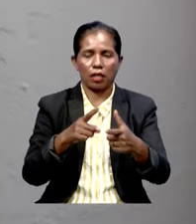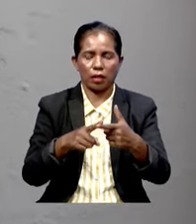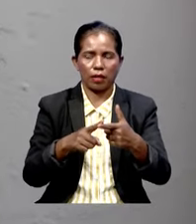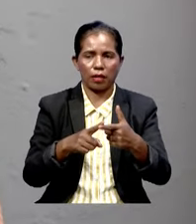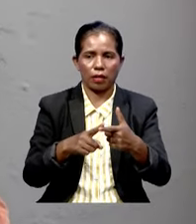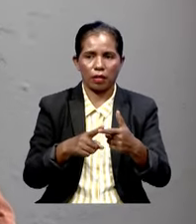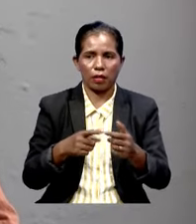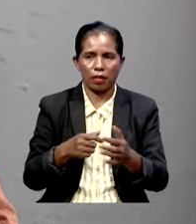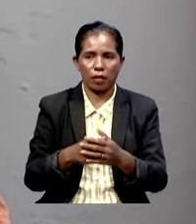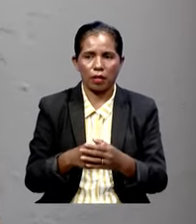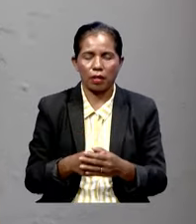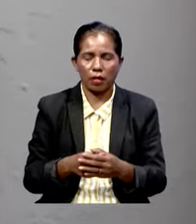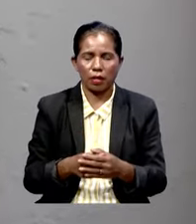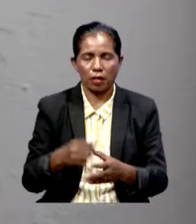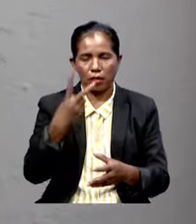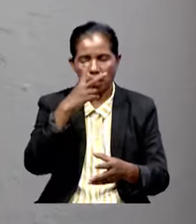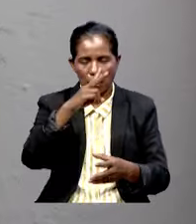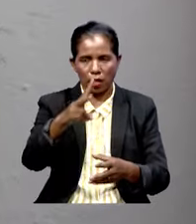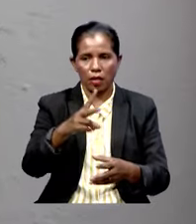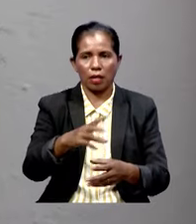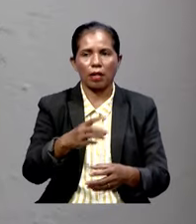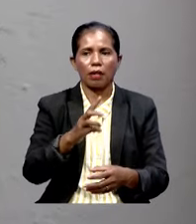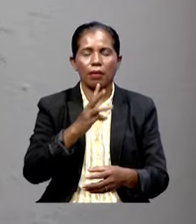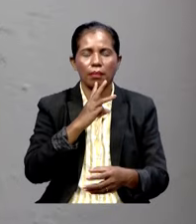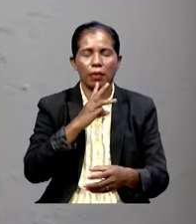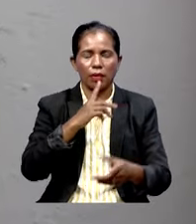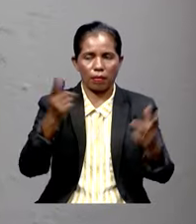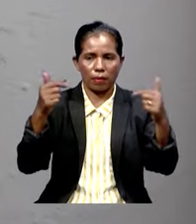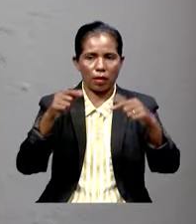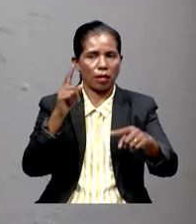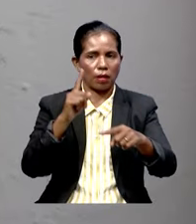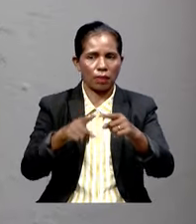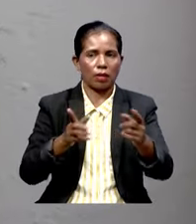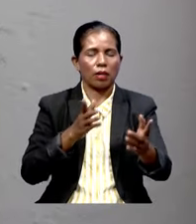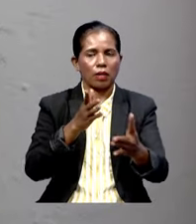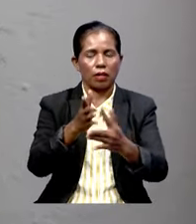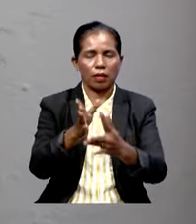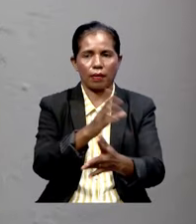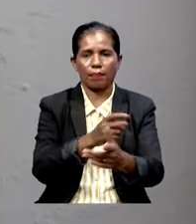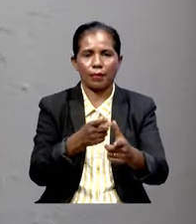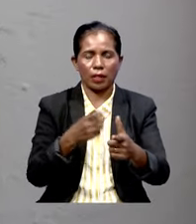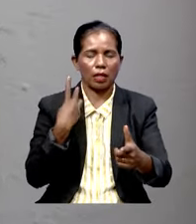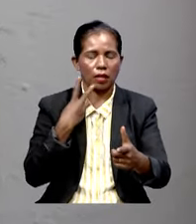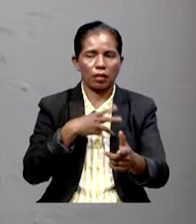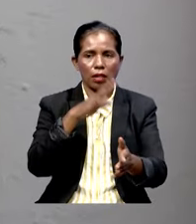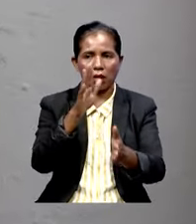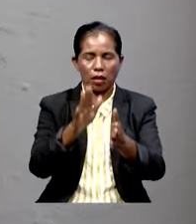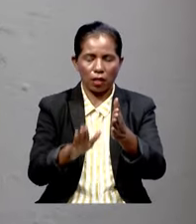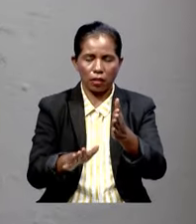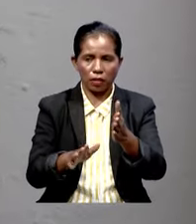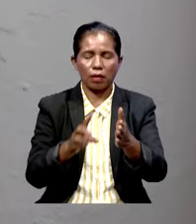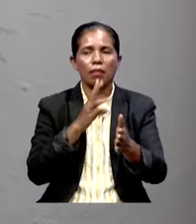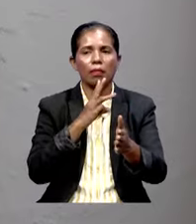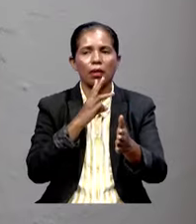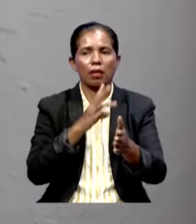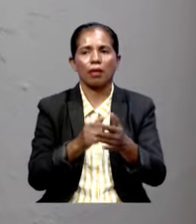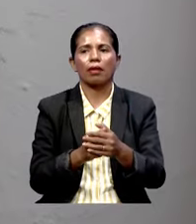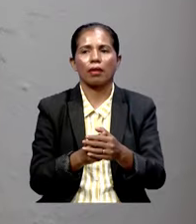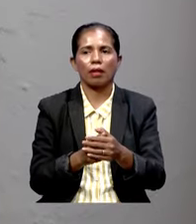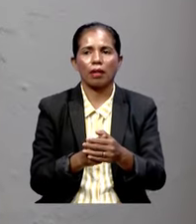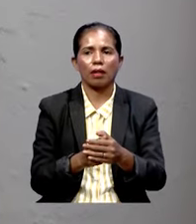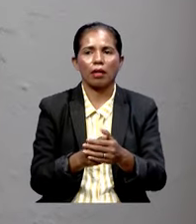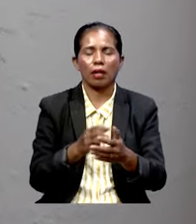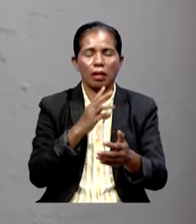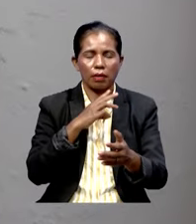be linya be kontur rai lolo ne par be tu me be la be halai makas ni fun sama ne ita reduce velocidade be para pe rai tenser ne